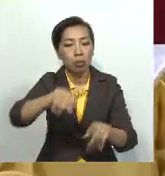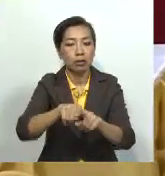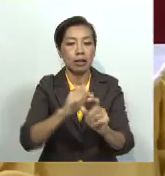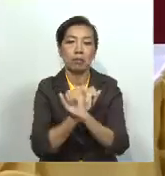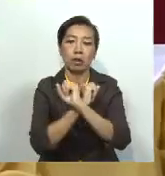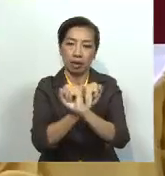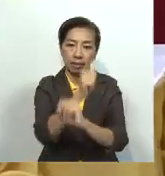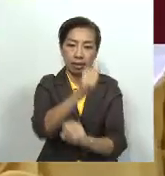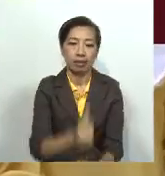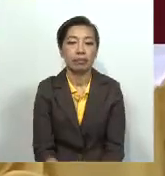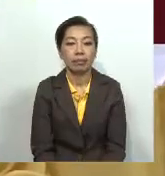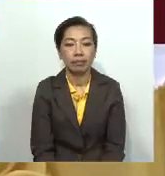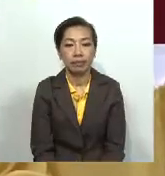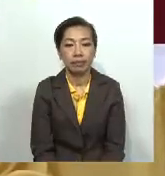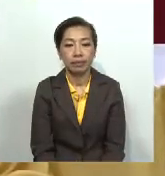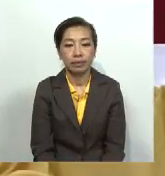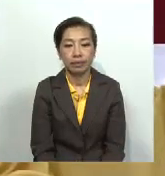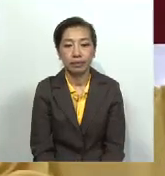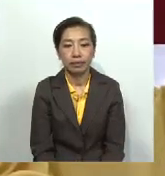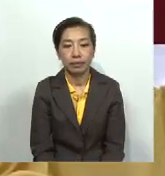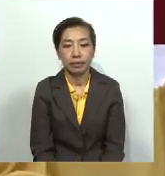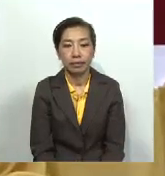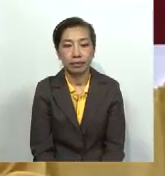ะป้องกันตัวครับ